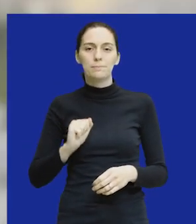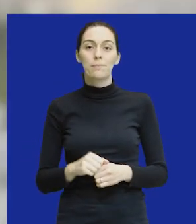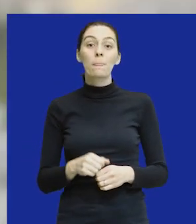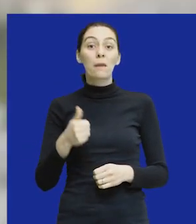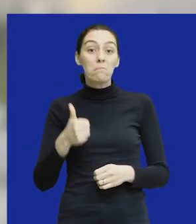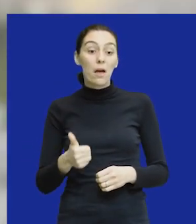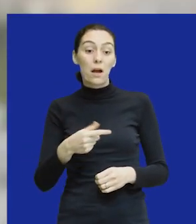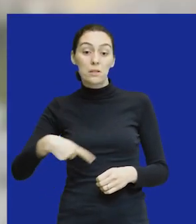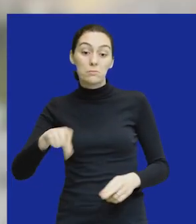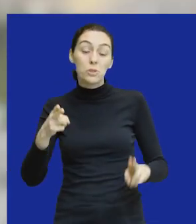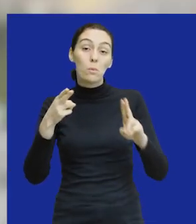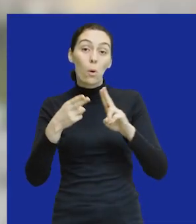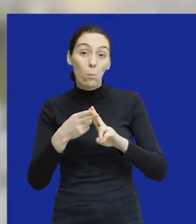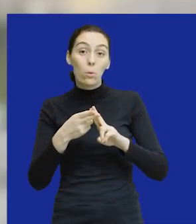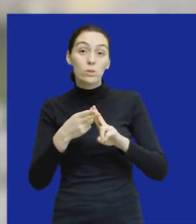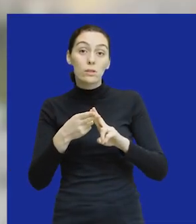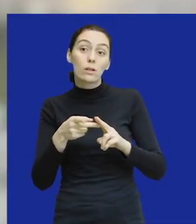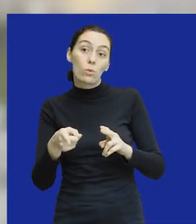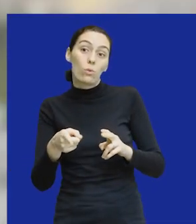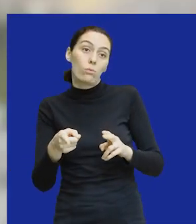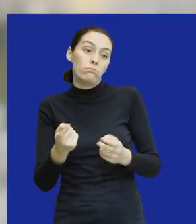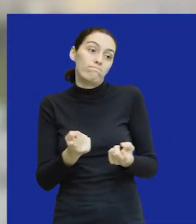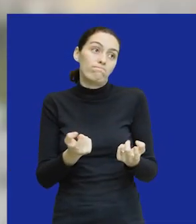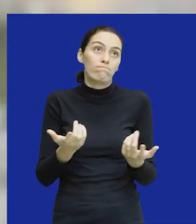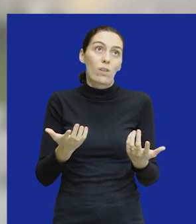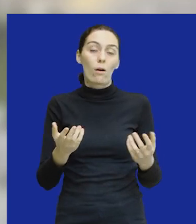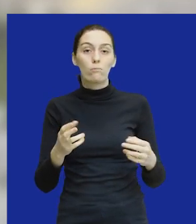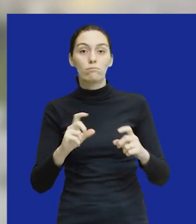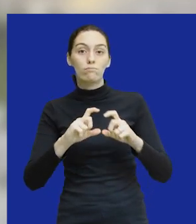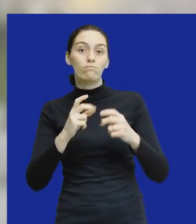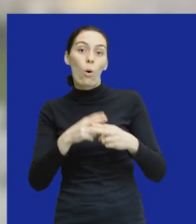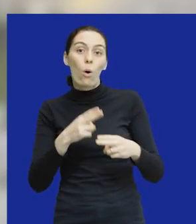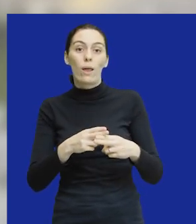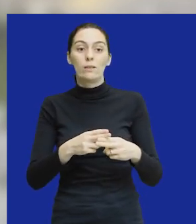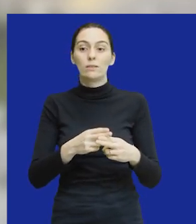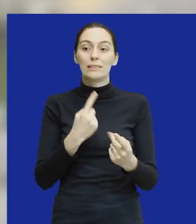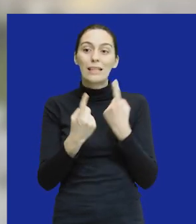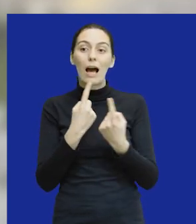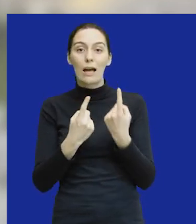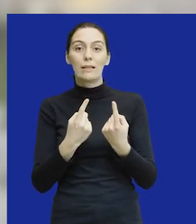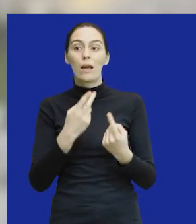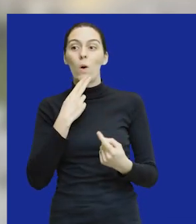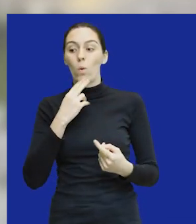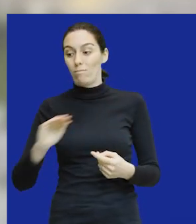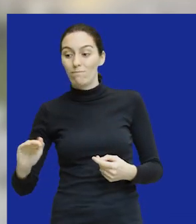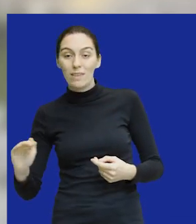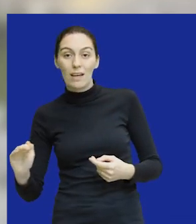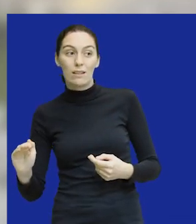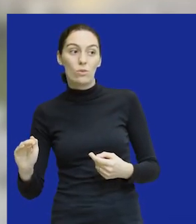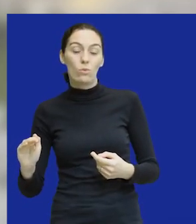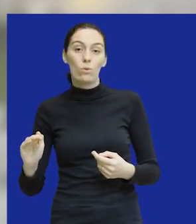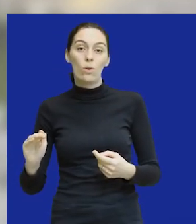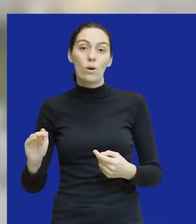nakon što smo upoznali tu uvjetno rečeno bolest, to je jedno stanje u kojem dijete tu uglavnom se javlja u dječjoj